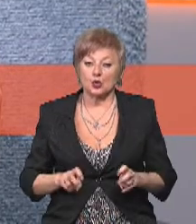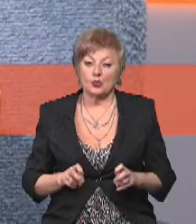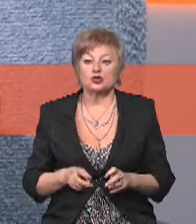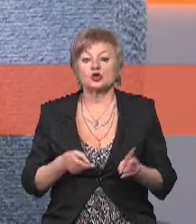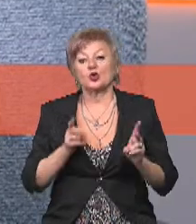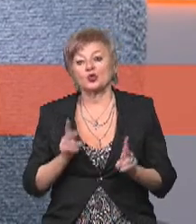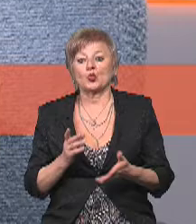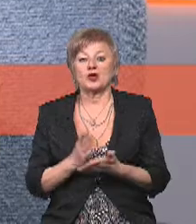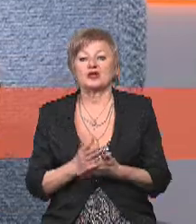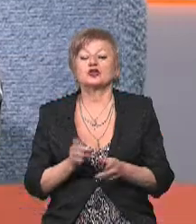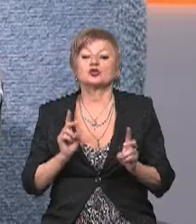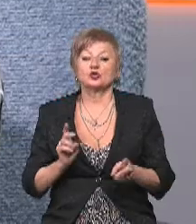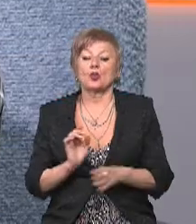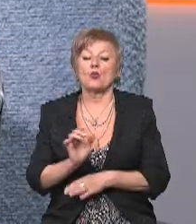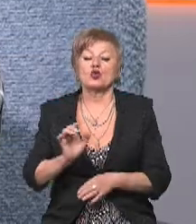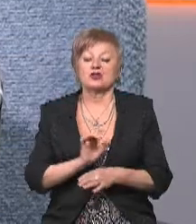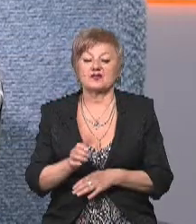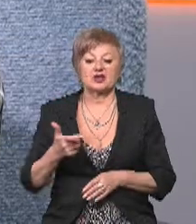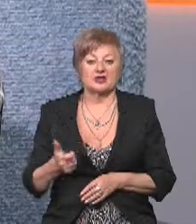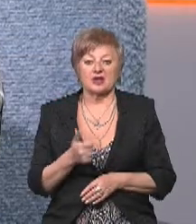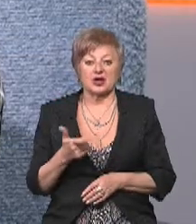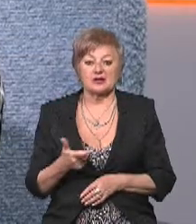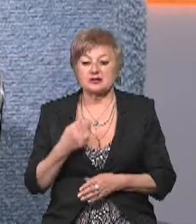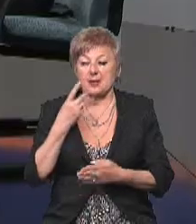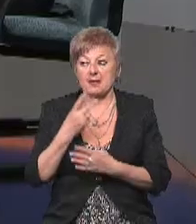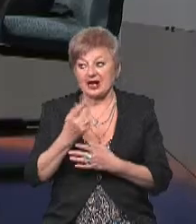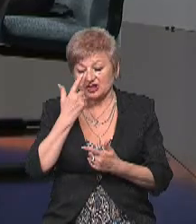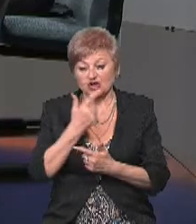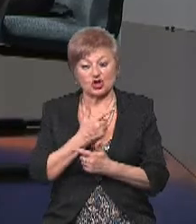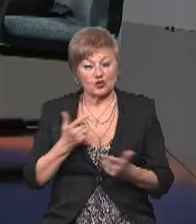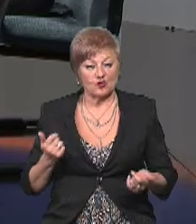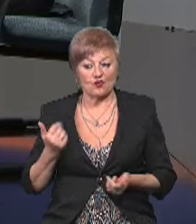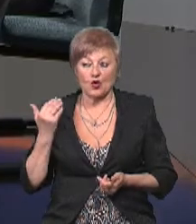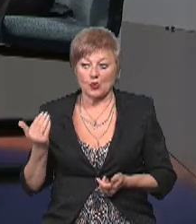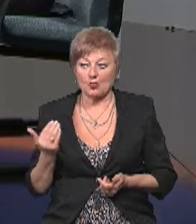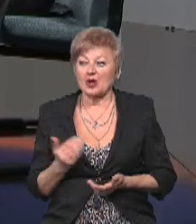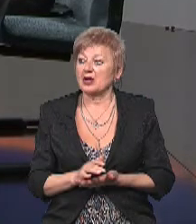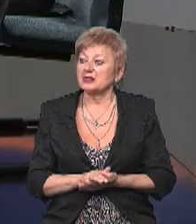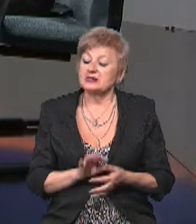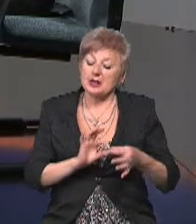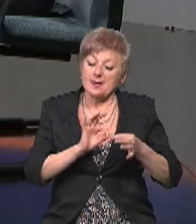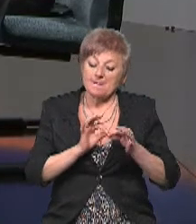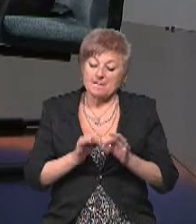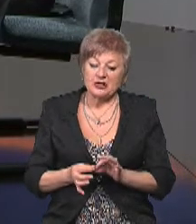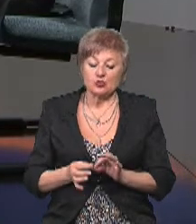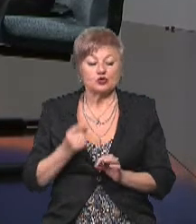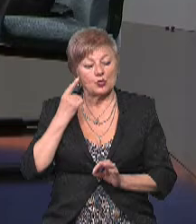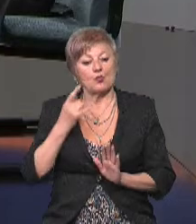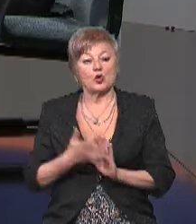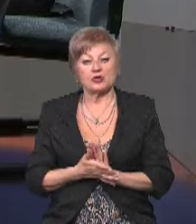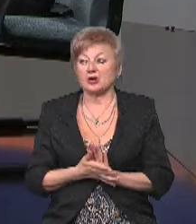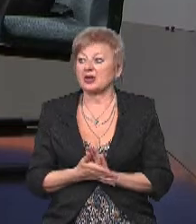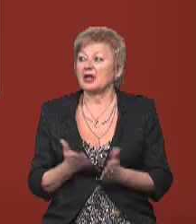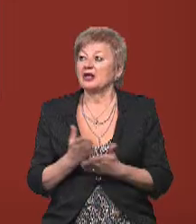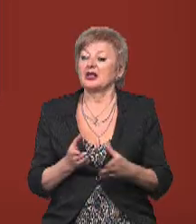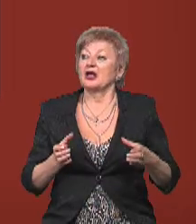хто у постачанні газу споживачам. Покажіть нам, будь ласка, інфографіку, щоб ми більш детально це зрозуміли. Є